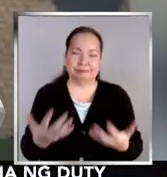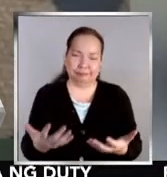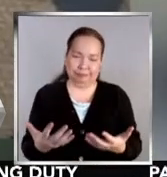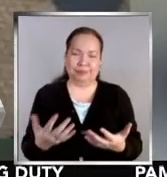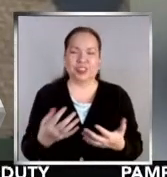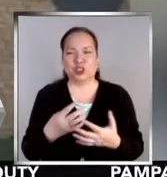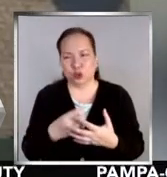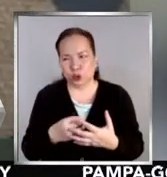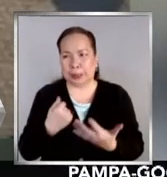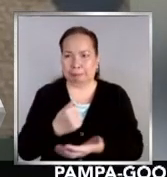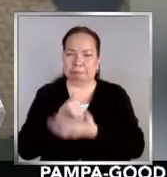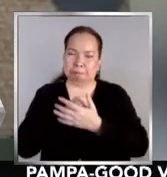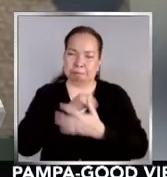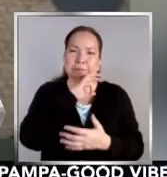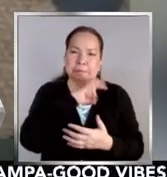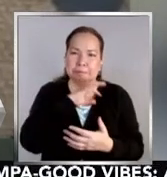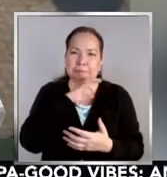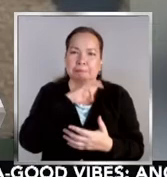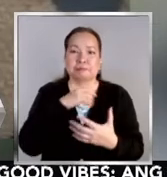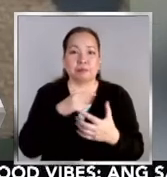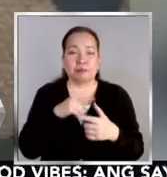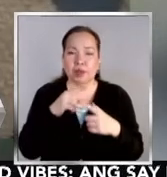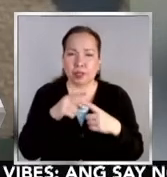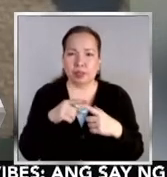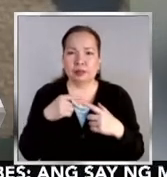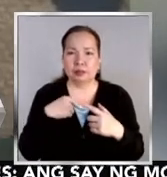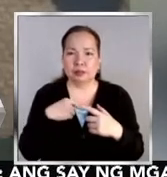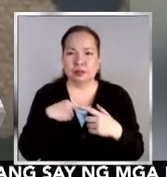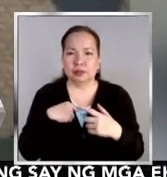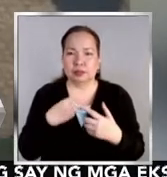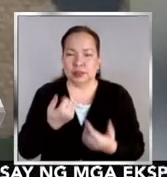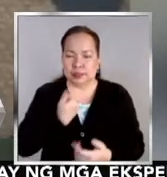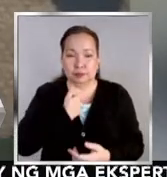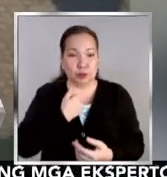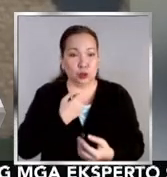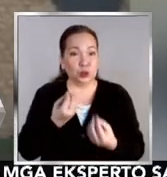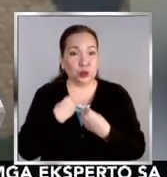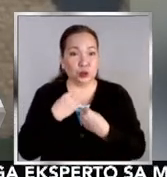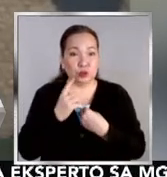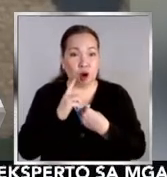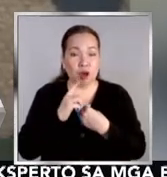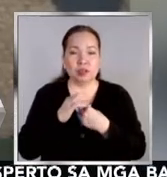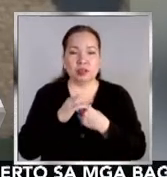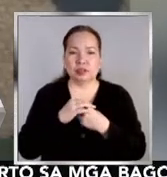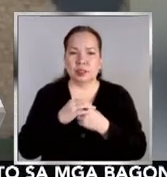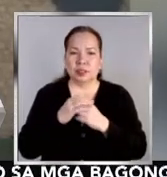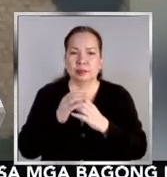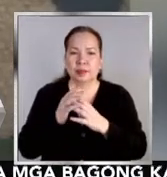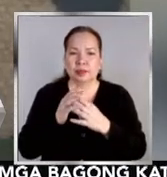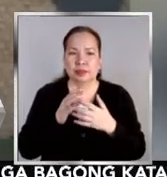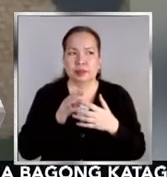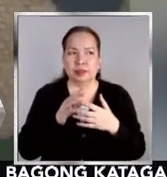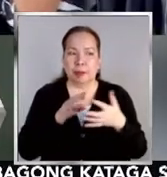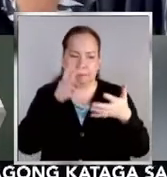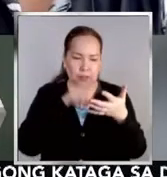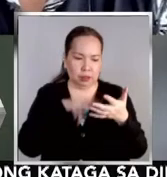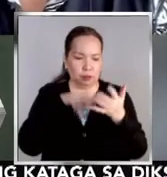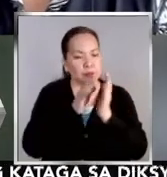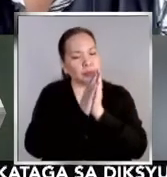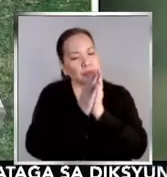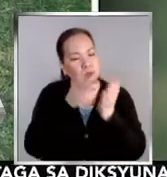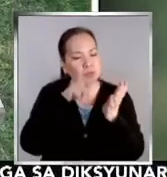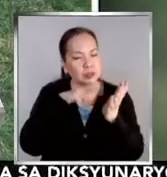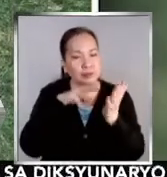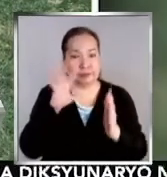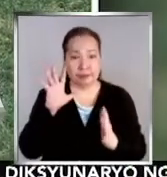lot. Tapos binibigyan ko sarili ko siguro ng mga 5 articles max. After nun, tama na. Just